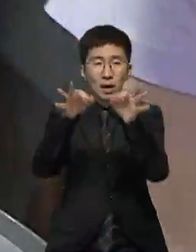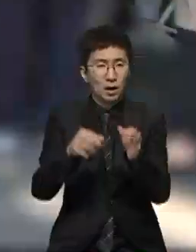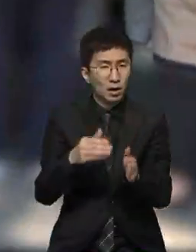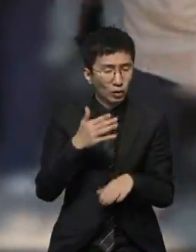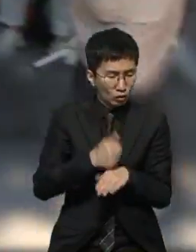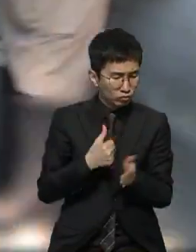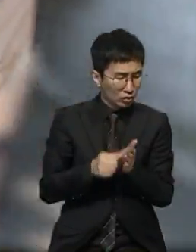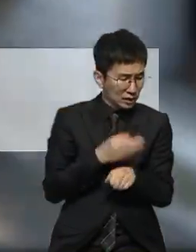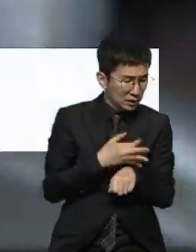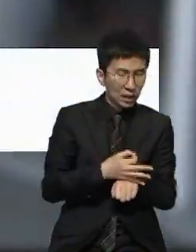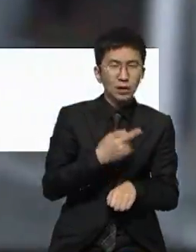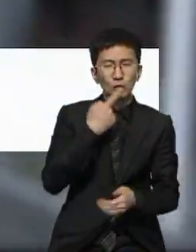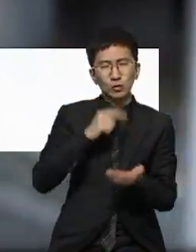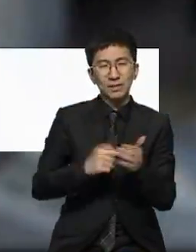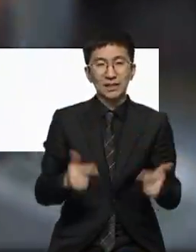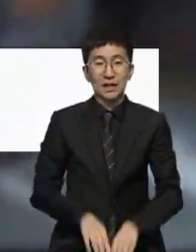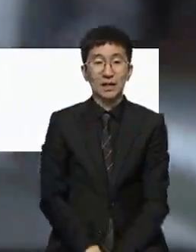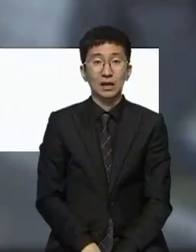때문입니다.